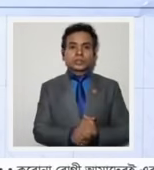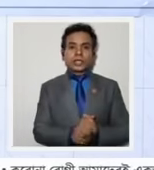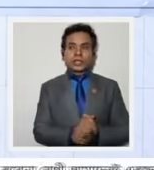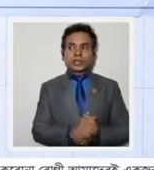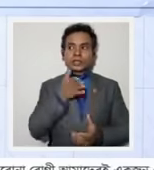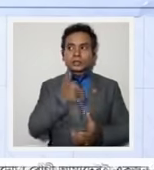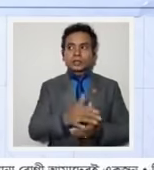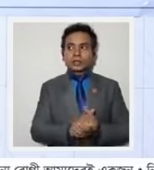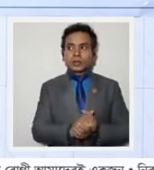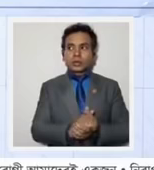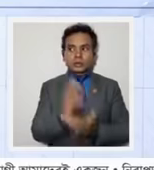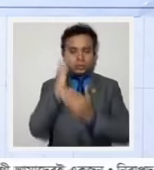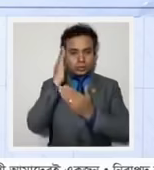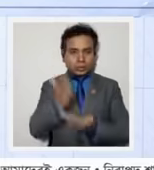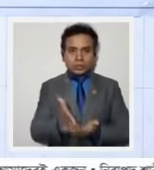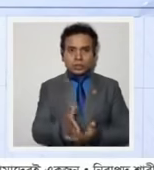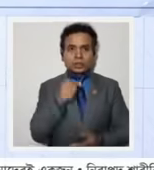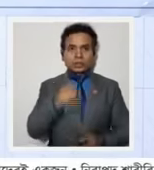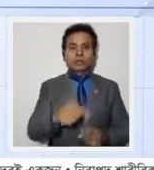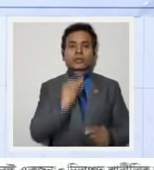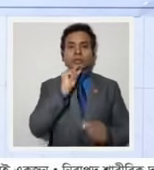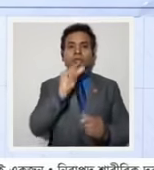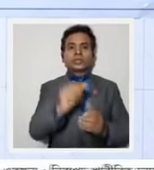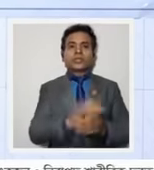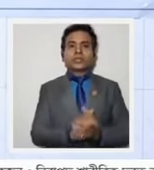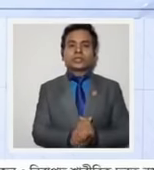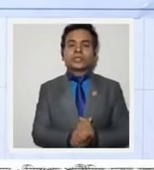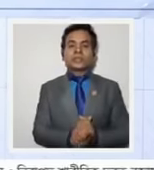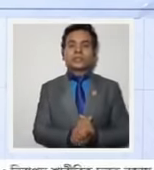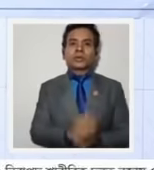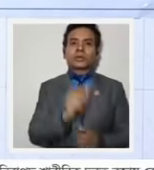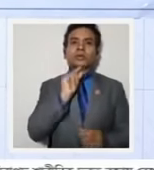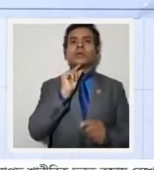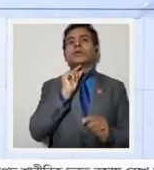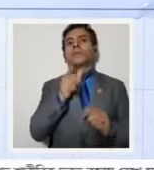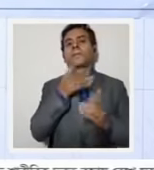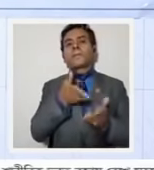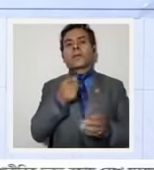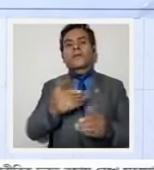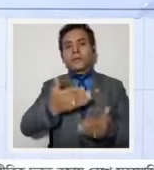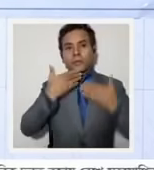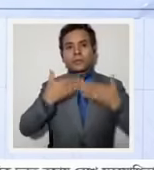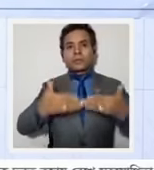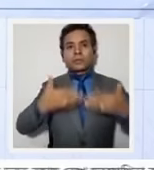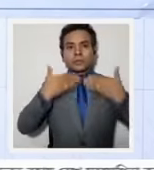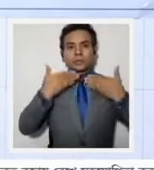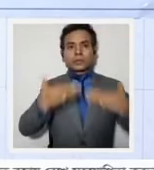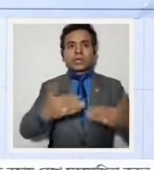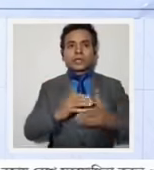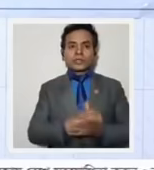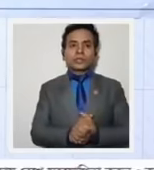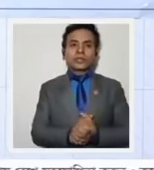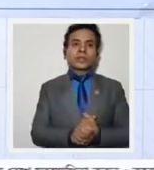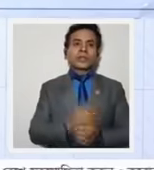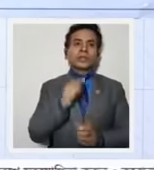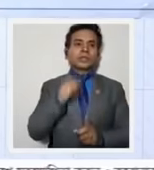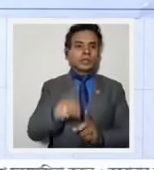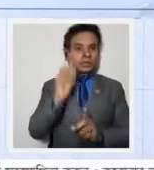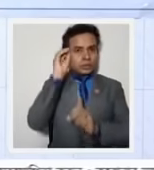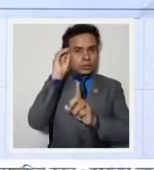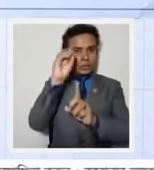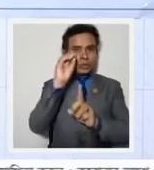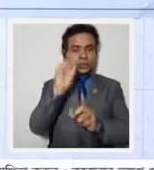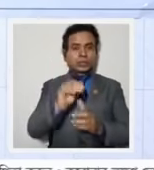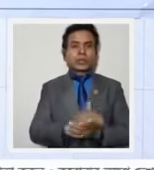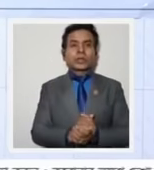এই আমরা শ্বাসযন্ত্রের ব্যায়ামটা যেন নিয়মিত চালিয়ে যাই, গভীরভাবে শ্বাস নেওয়া, গভীরভাবে শ্বাস ছাড়া। এই প্রক্রিয়াটা করলেও